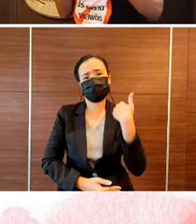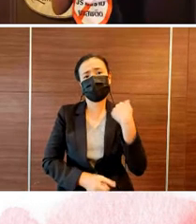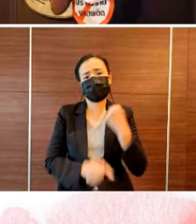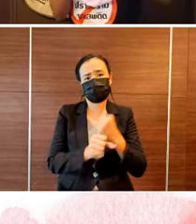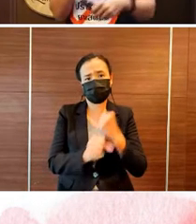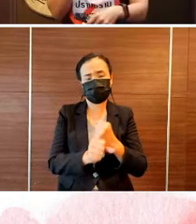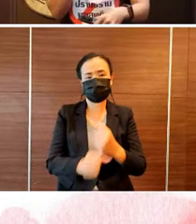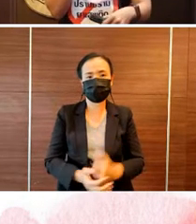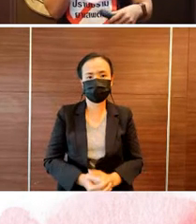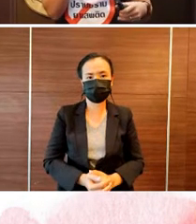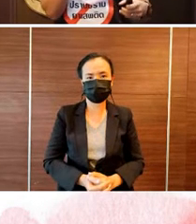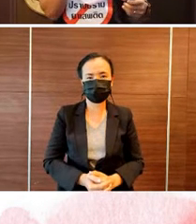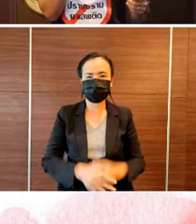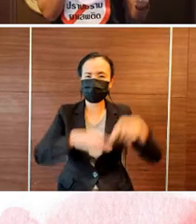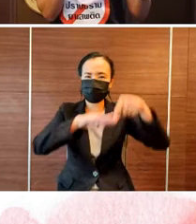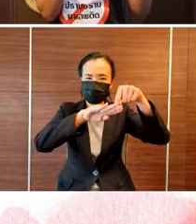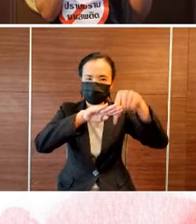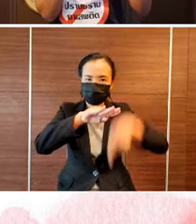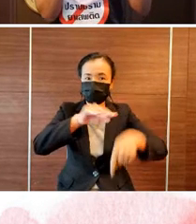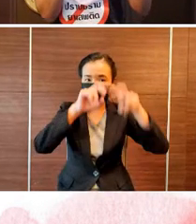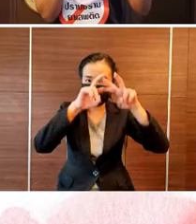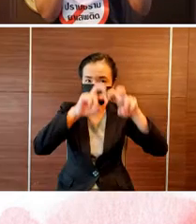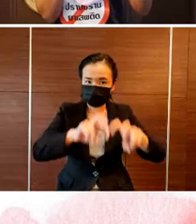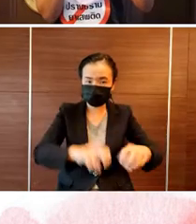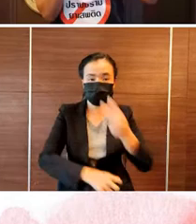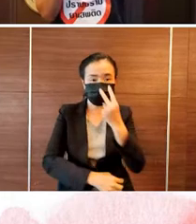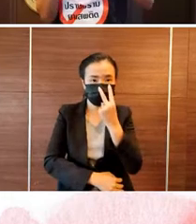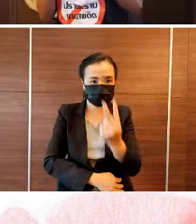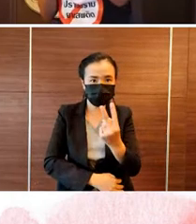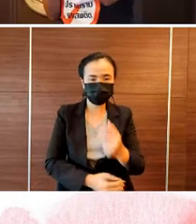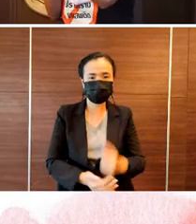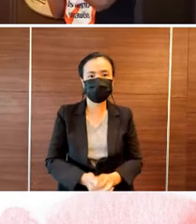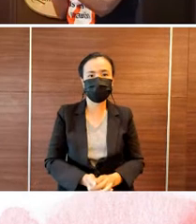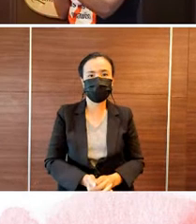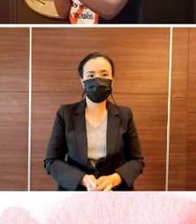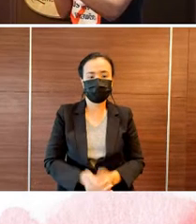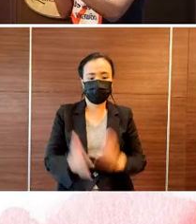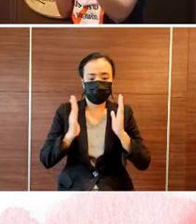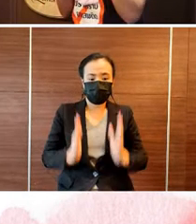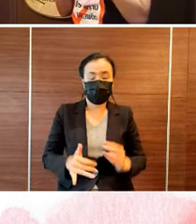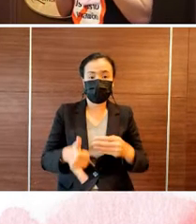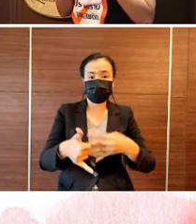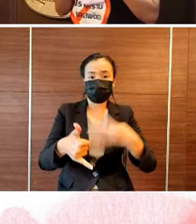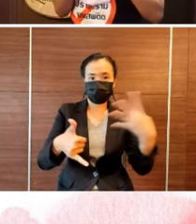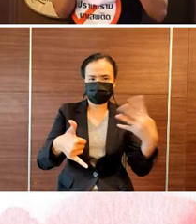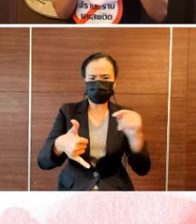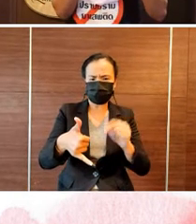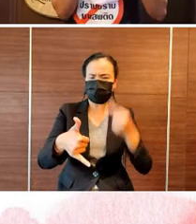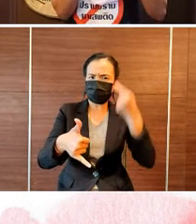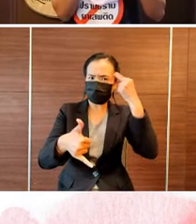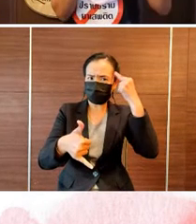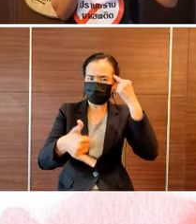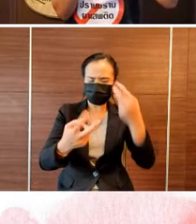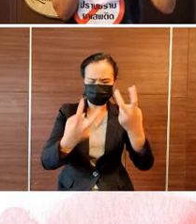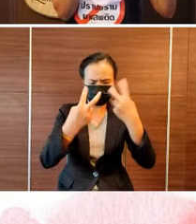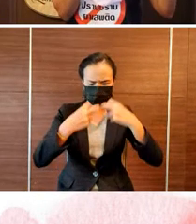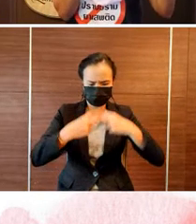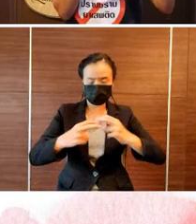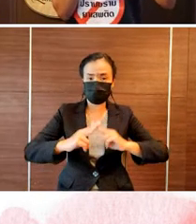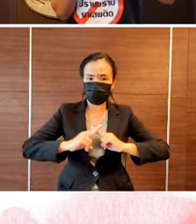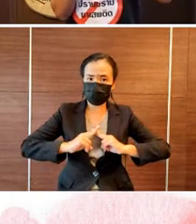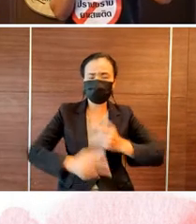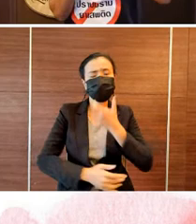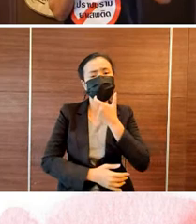อันนี้แล้วถ้าลงลึกลงไปอะค่ะเราต้องไปดูเรื่องของตัวคนที่มีความหลากหลายทางเพศนะว่าเขาคิดกับตัวเองยังไงนะคะกับความเป็นเก